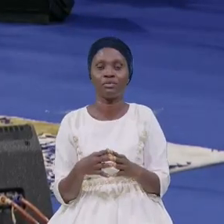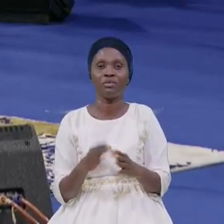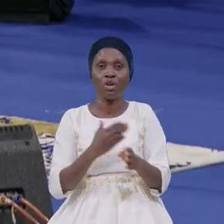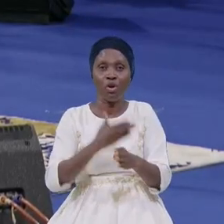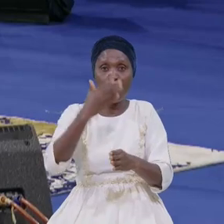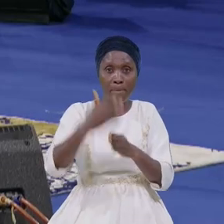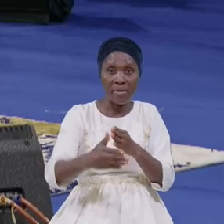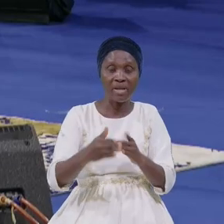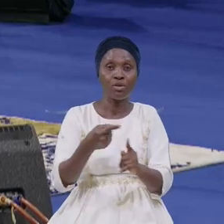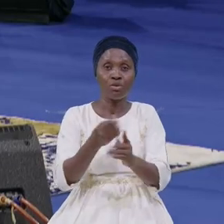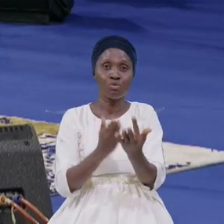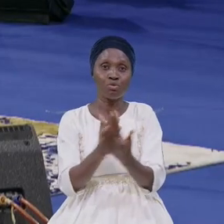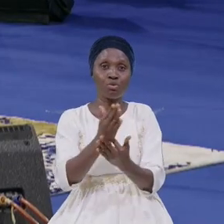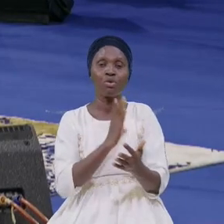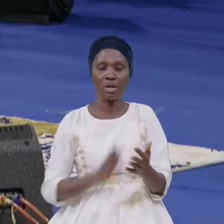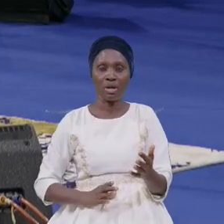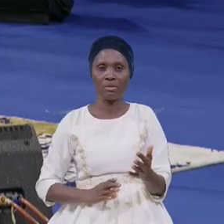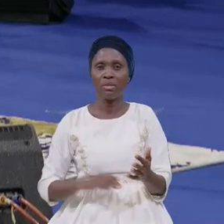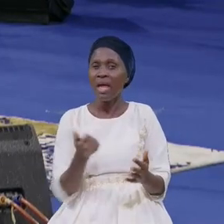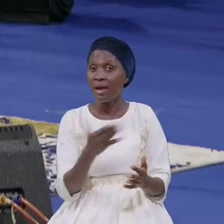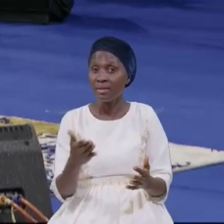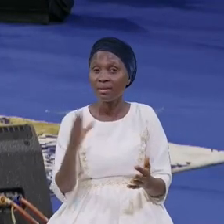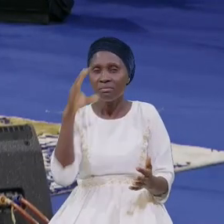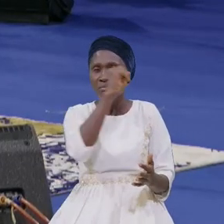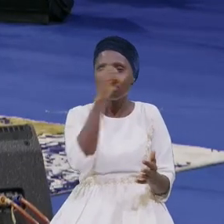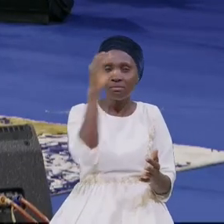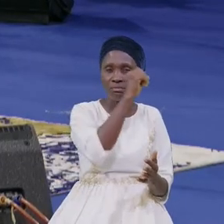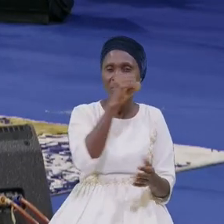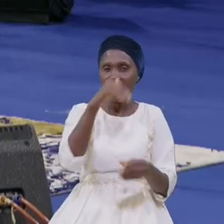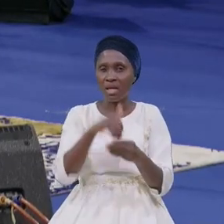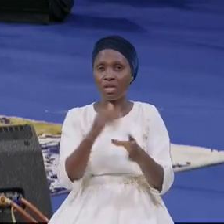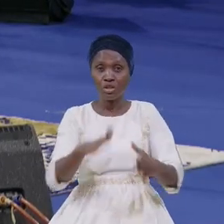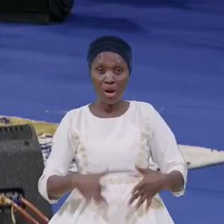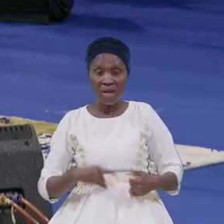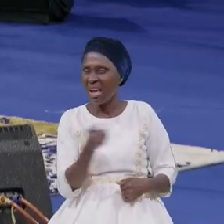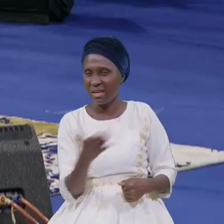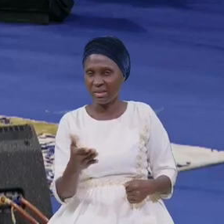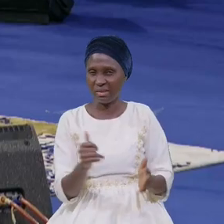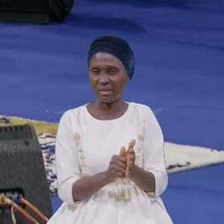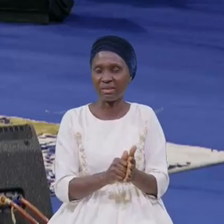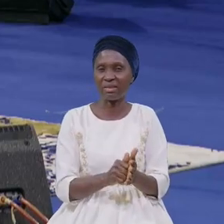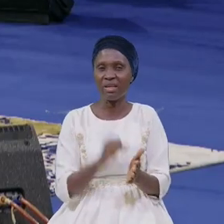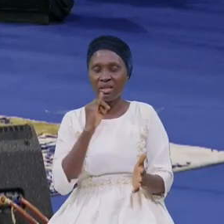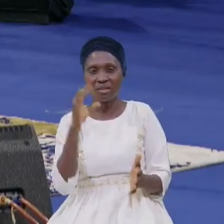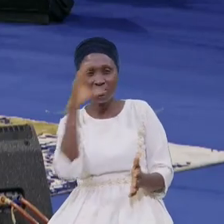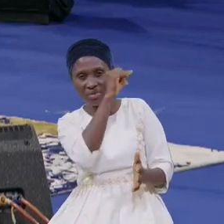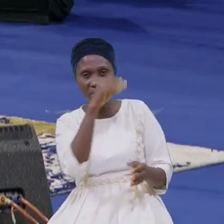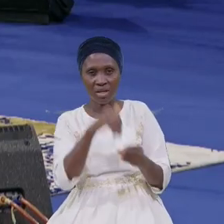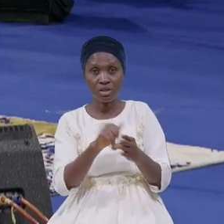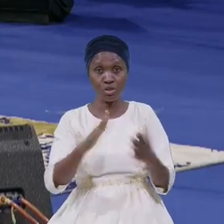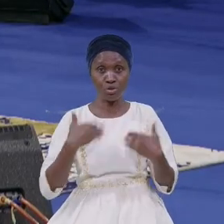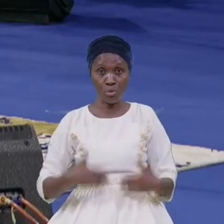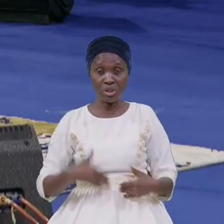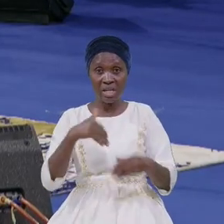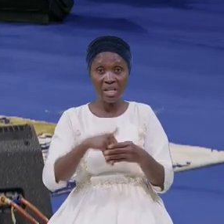Complète, la totalité. S'il y a quelque chose qui fasse défaut, si quelque chose fait défaut dans votre vie, dans